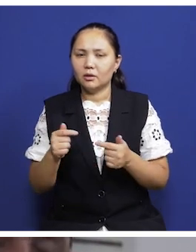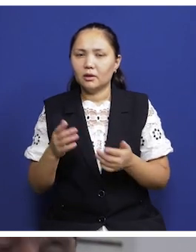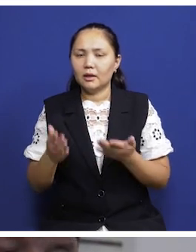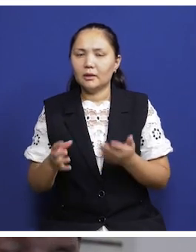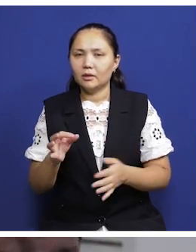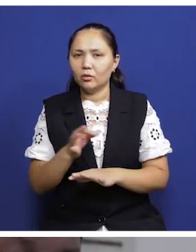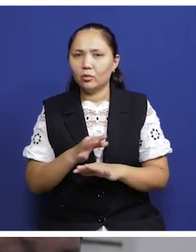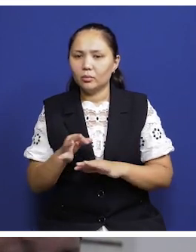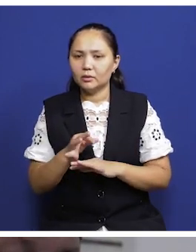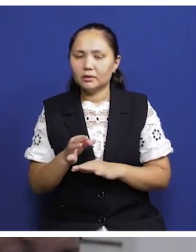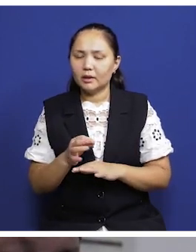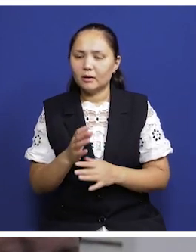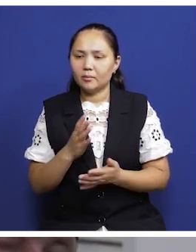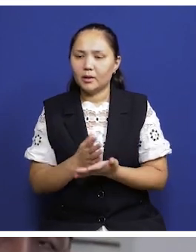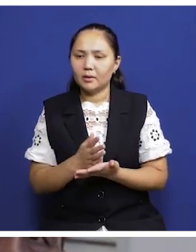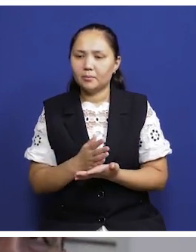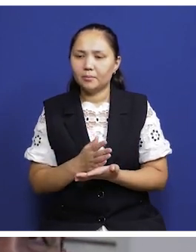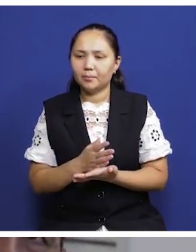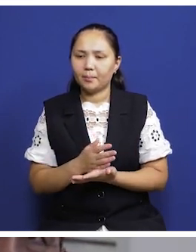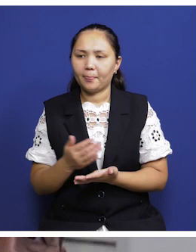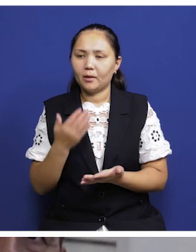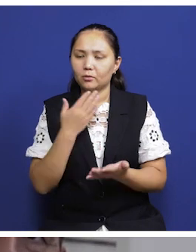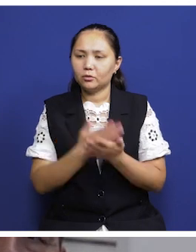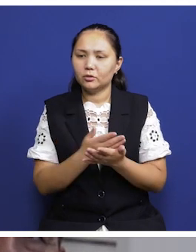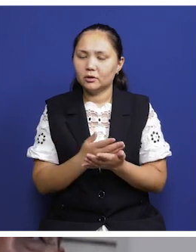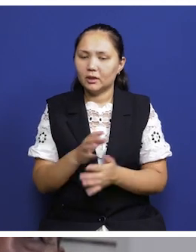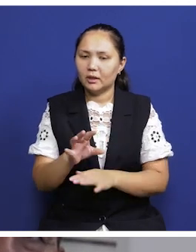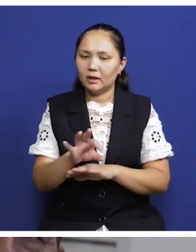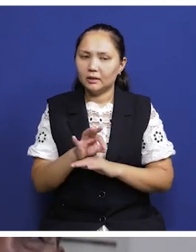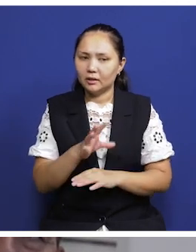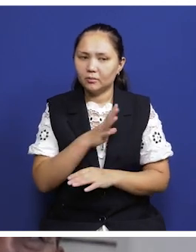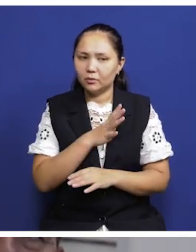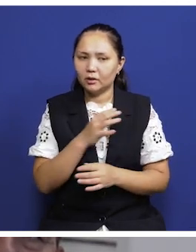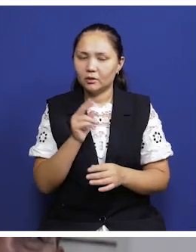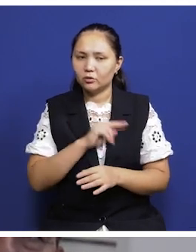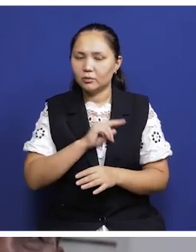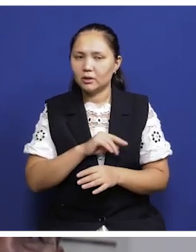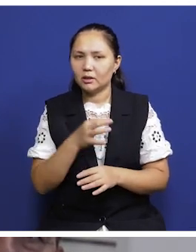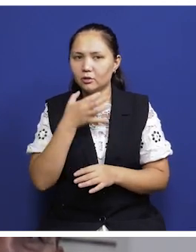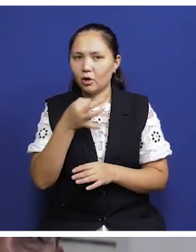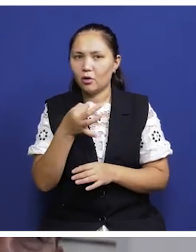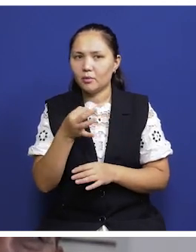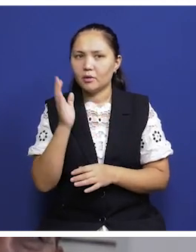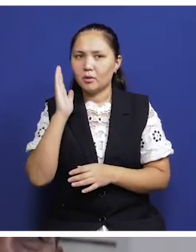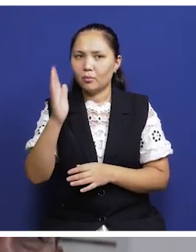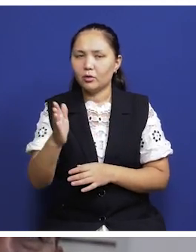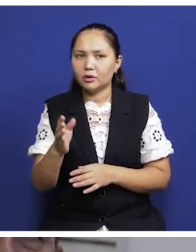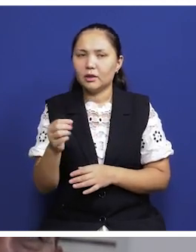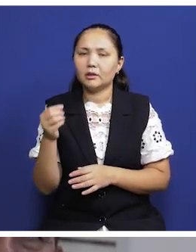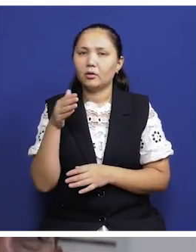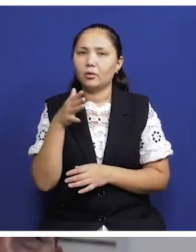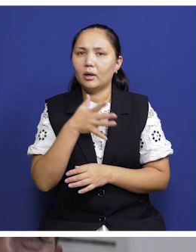нәсілдерді жою шығымшылықтарын бізге ұсыныс беріп отыратын болады. Енді осы жұмыстардың нәтижесінде ағымдағы жылы дер